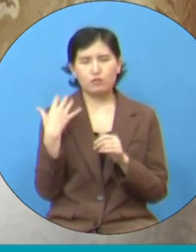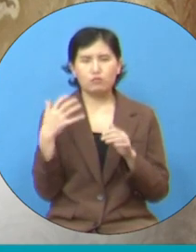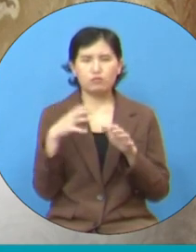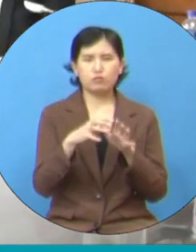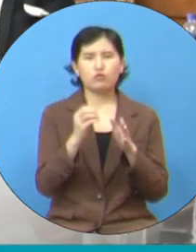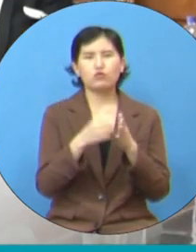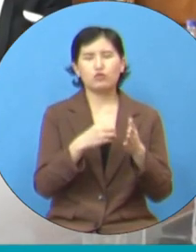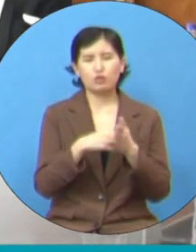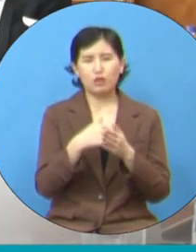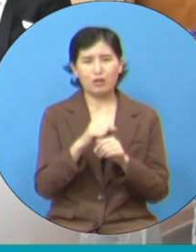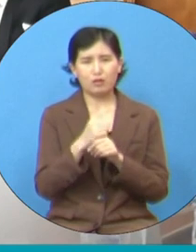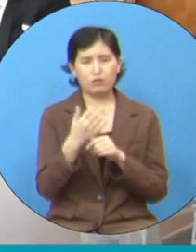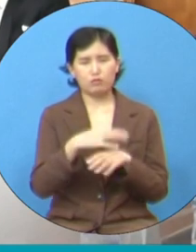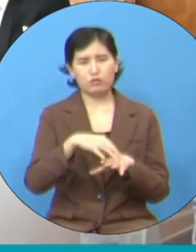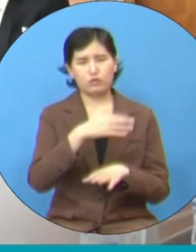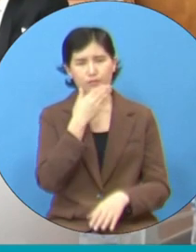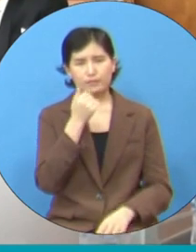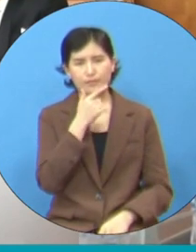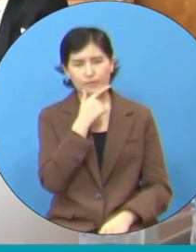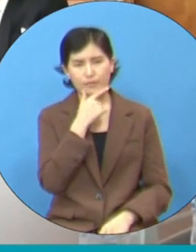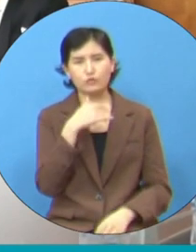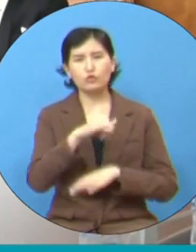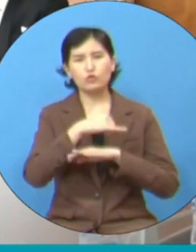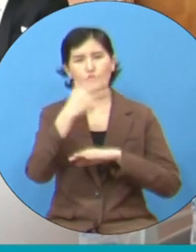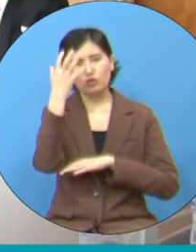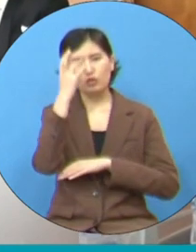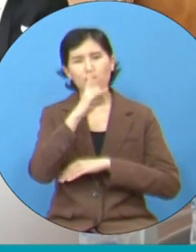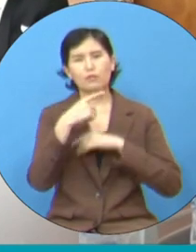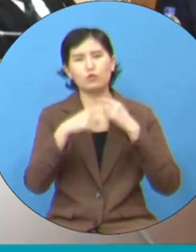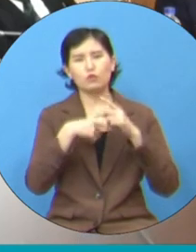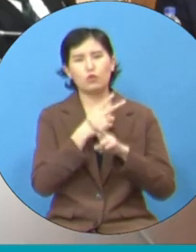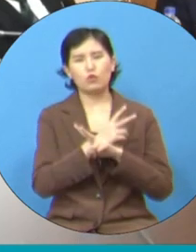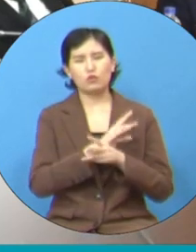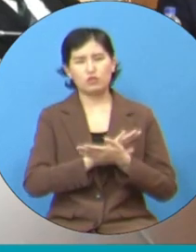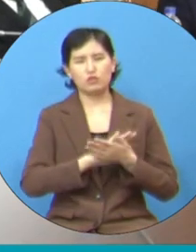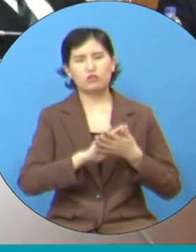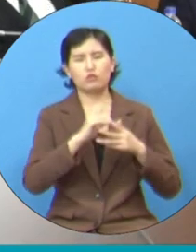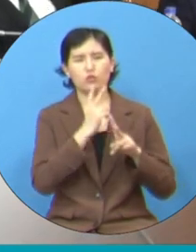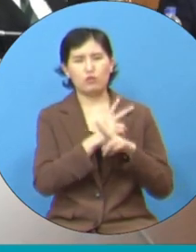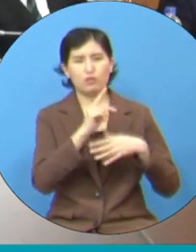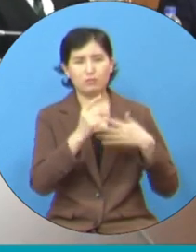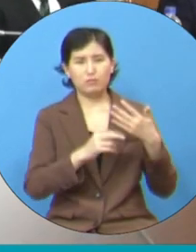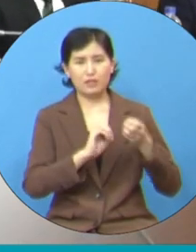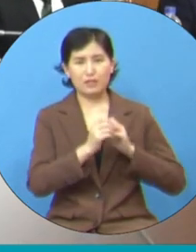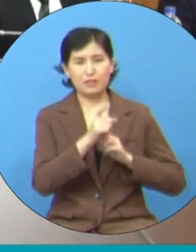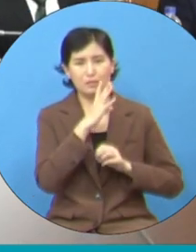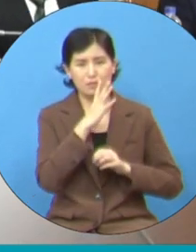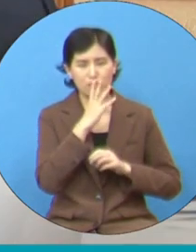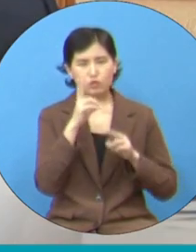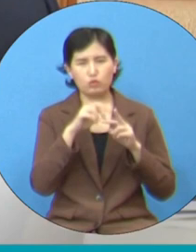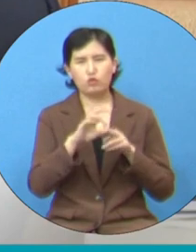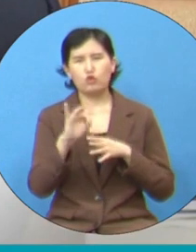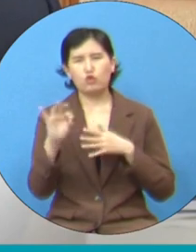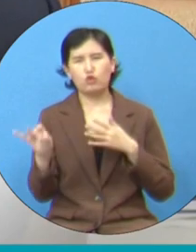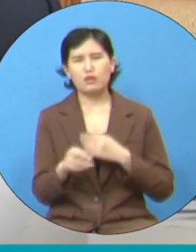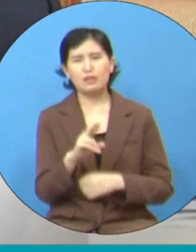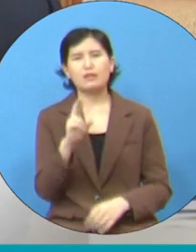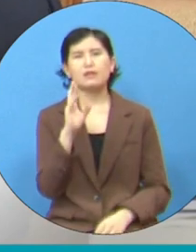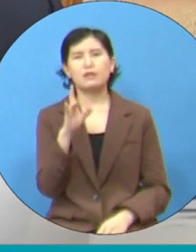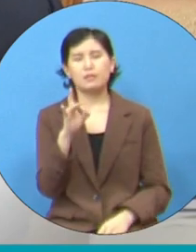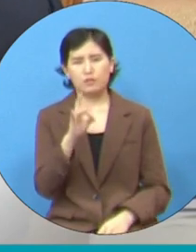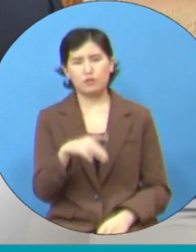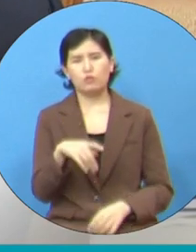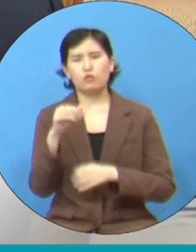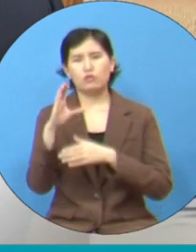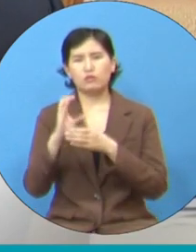чадахгүй байгаа гэж бол хувьд хар. За иймээс улс төрийн намын тухай хуулийн шинжилсэн найруулгын төслийг хийхийн тулд олон талын судалгаа хийсэн байна. Ингээд улс төрийн намд